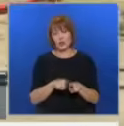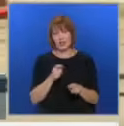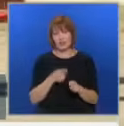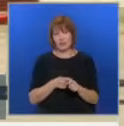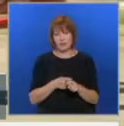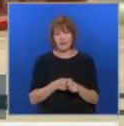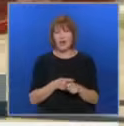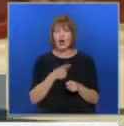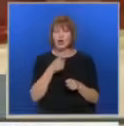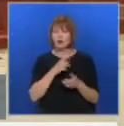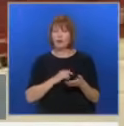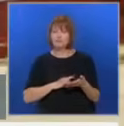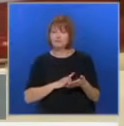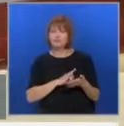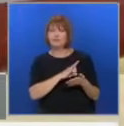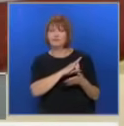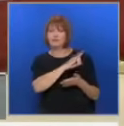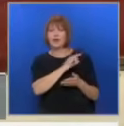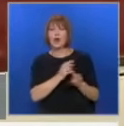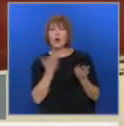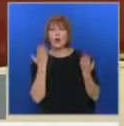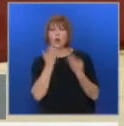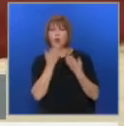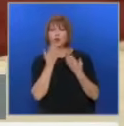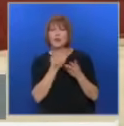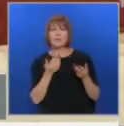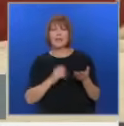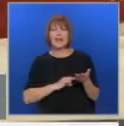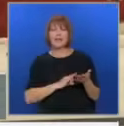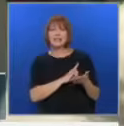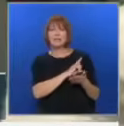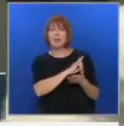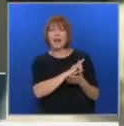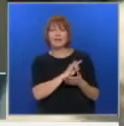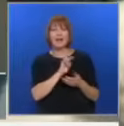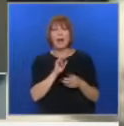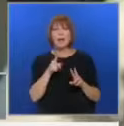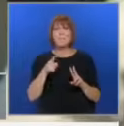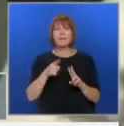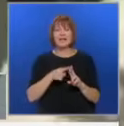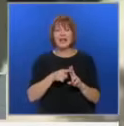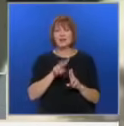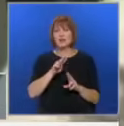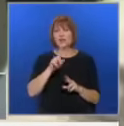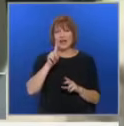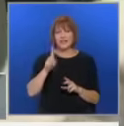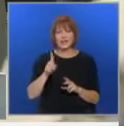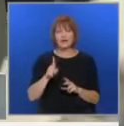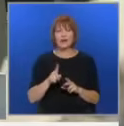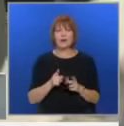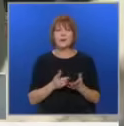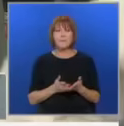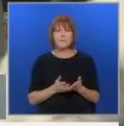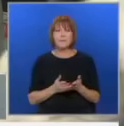президентът Румен Радев пилотира най-новото поколение учебен самолет Пилатус PC-21. а в някои отношения като маневренност тя го въоръженост